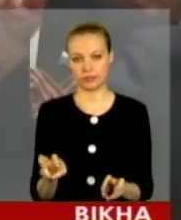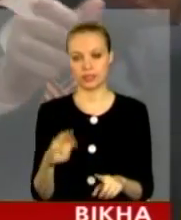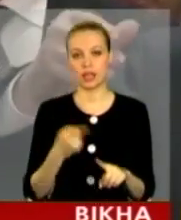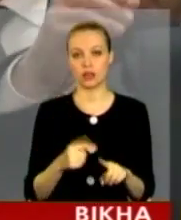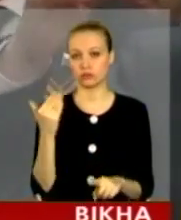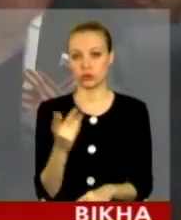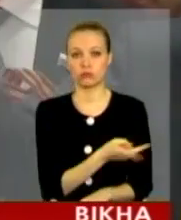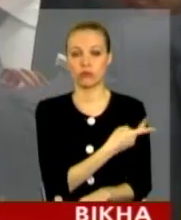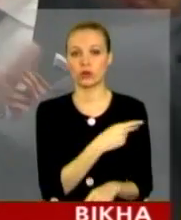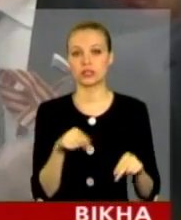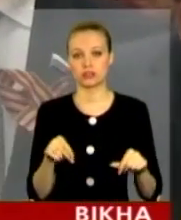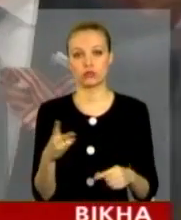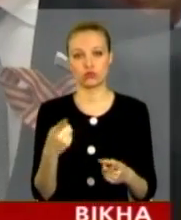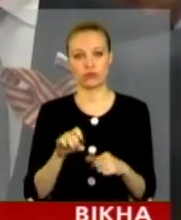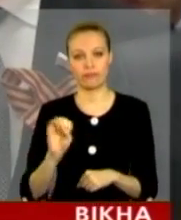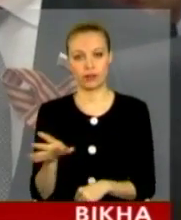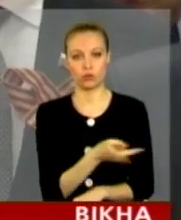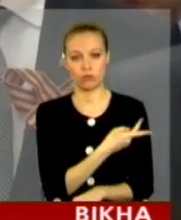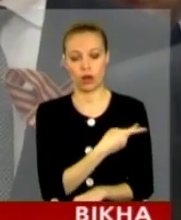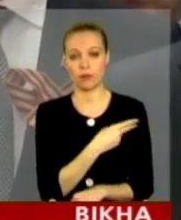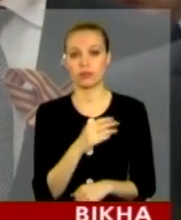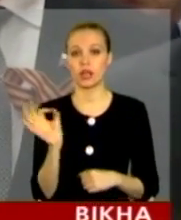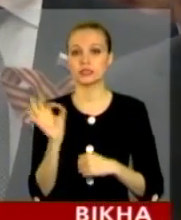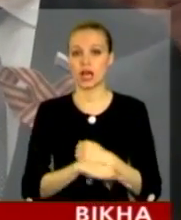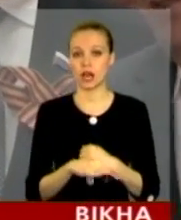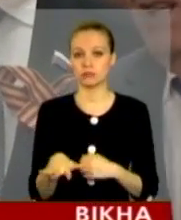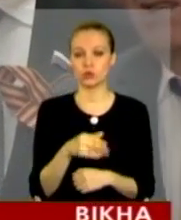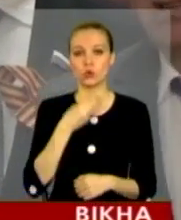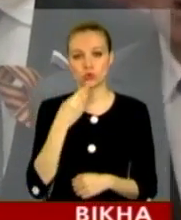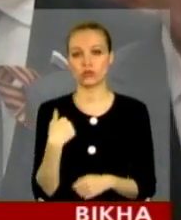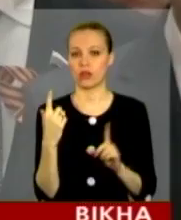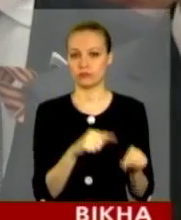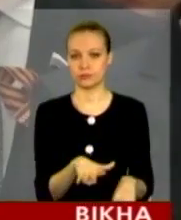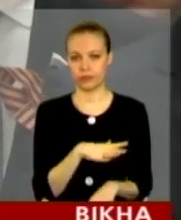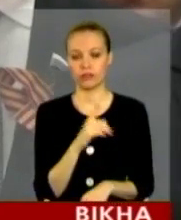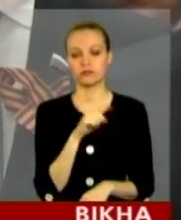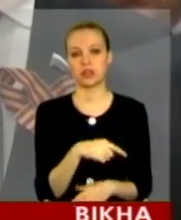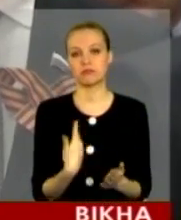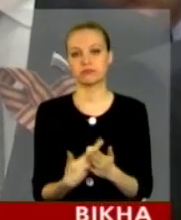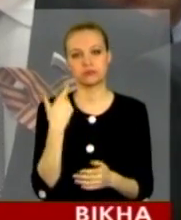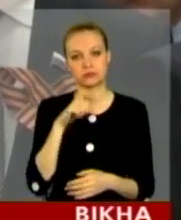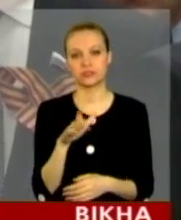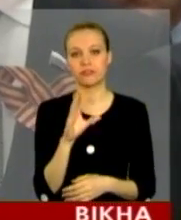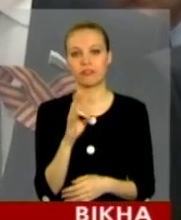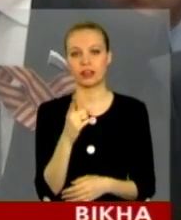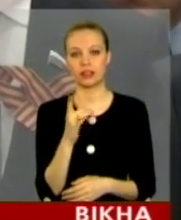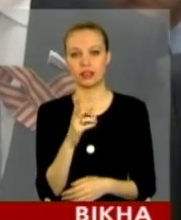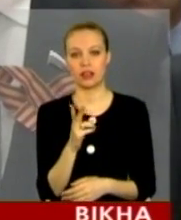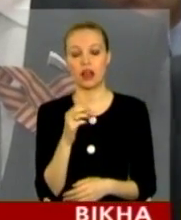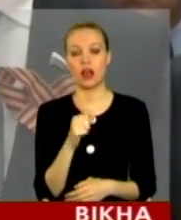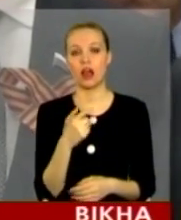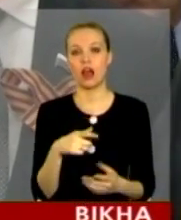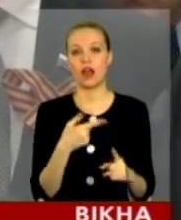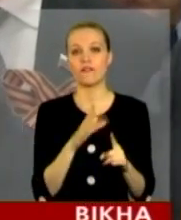це польські землі, треба їх вернути полякам. Закарпатська область, Ужгород, я там бував, там в основному венгерське населення. Все